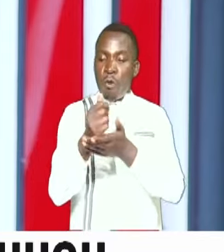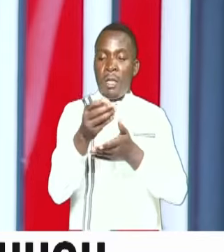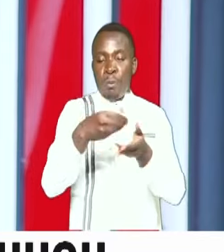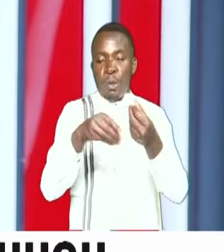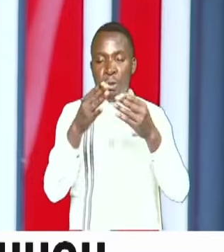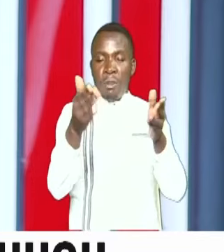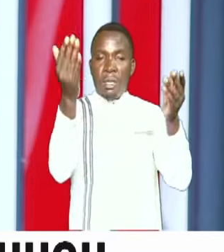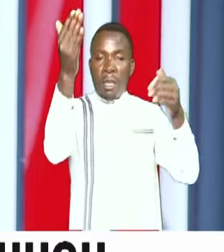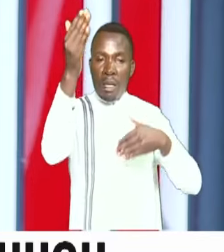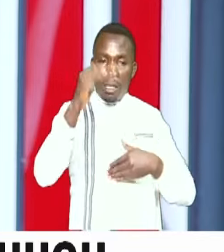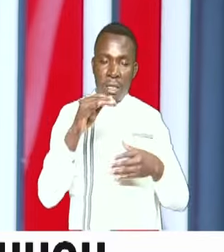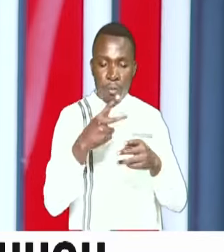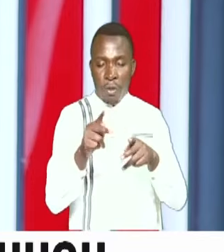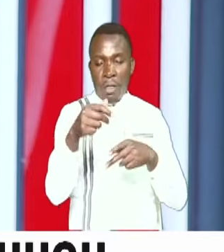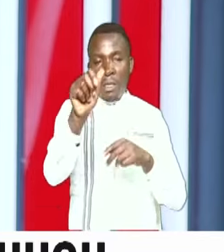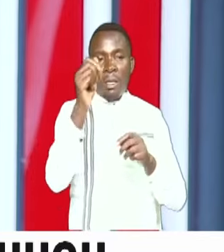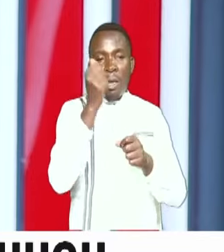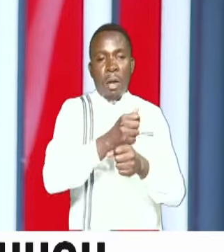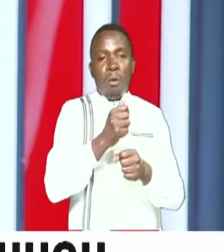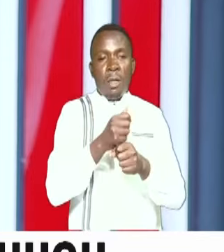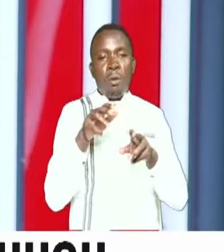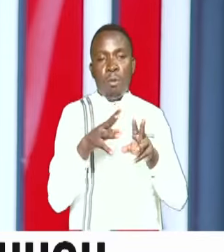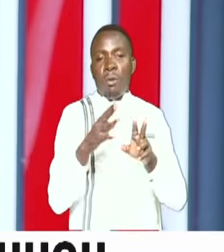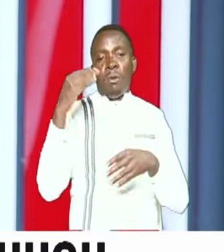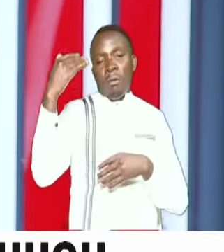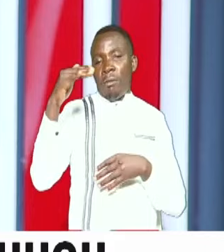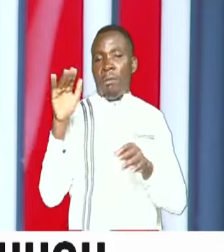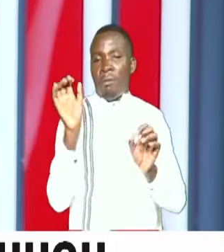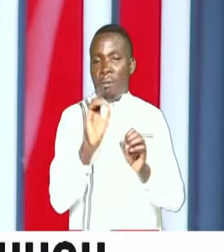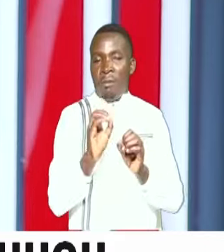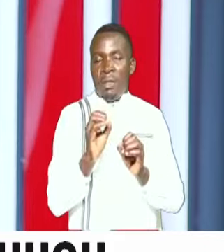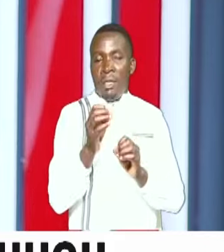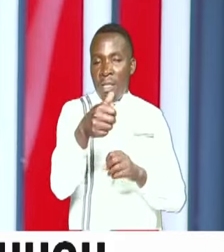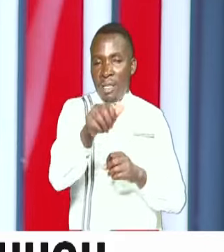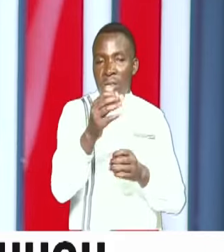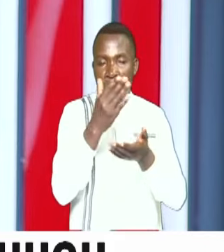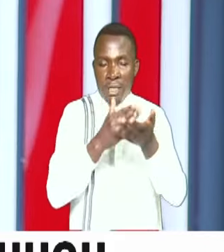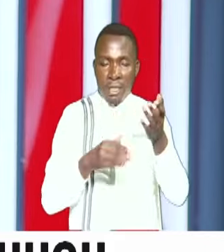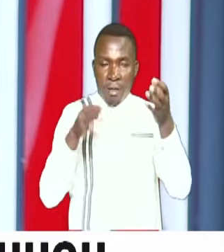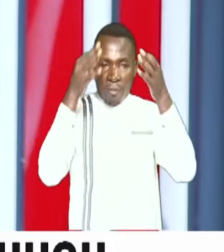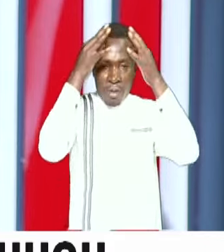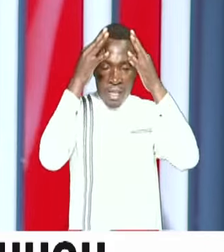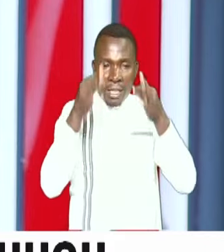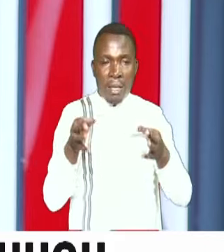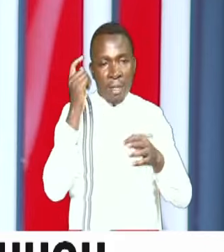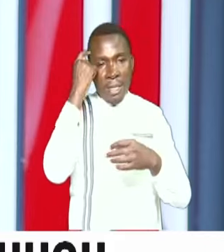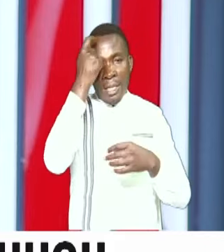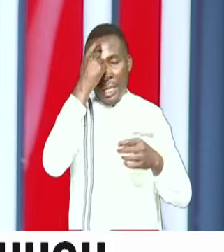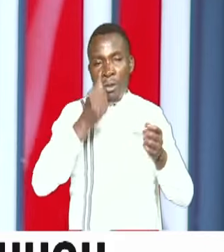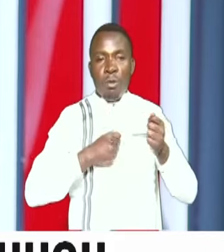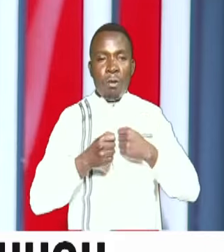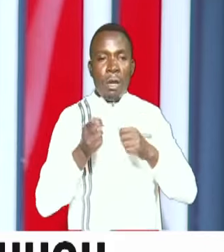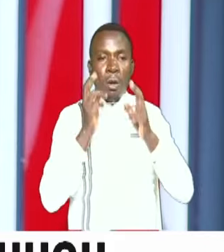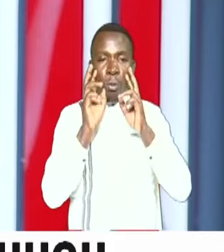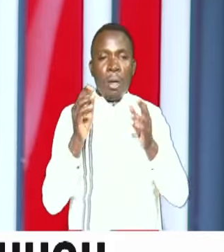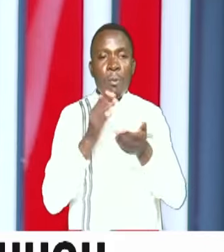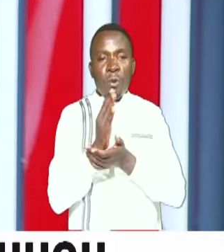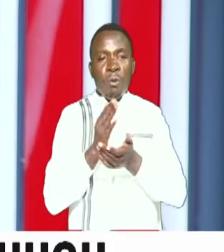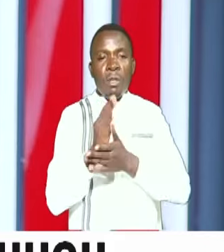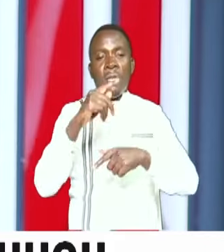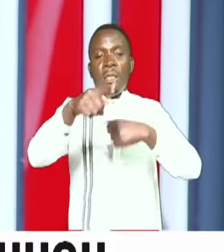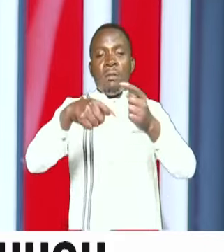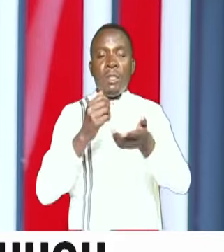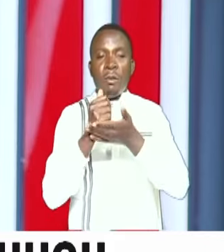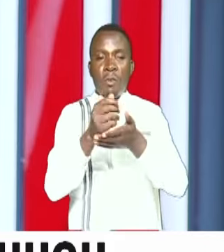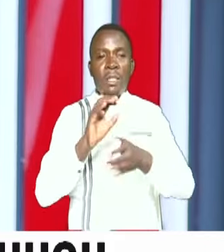akore ahendukiwe izo rero ni zimwe mu ngamba za guverinoma za leta y'u Rwanda kandi tubona ko mu byukuri zigenda zifasha